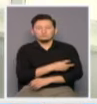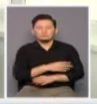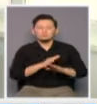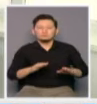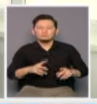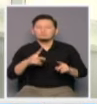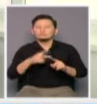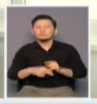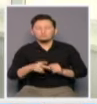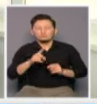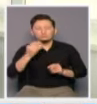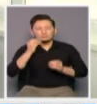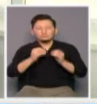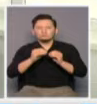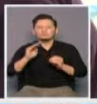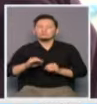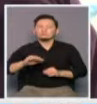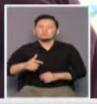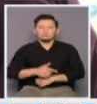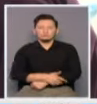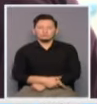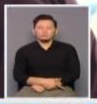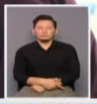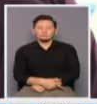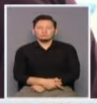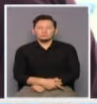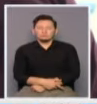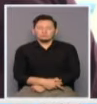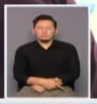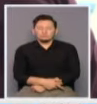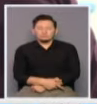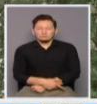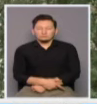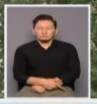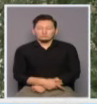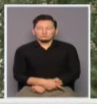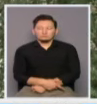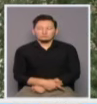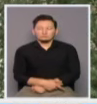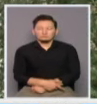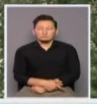обряд обрезания обойдется в 10 000 тенге. Нургуль Рамазанова, Артур Ботпанов, служба новостей.